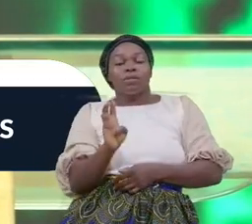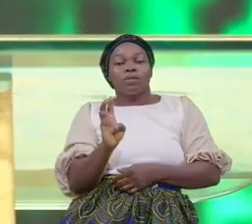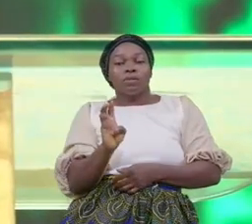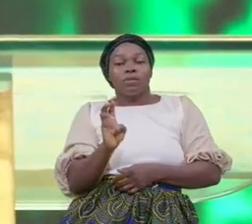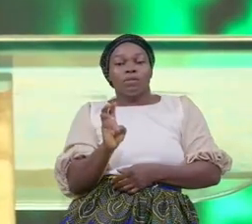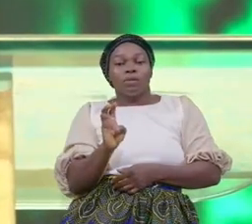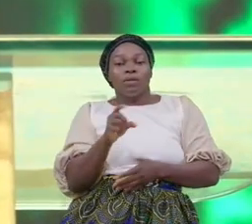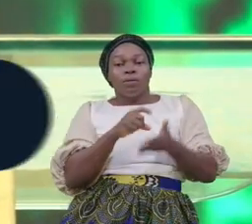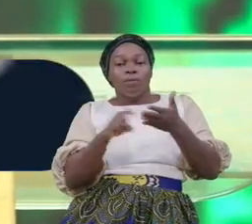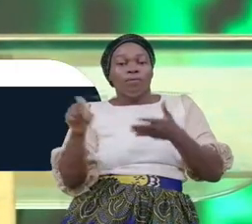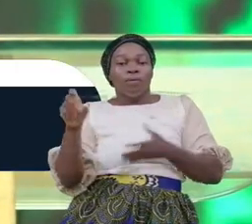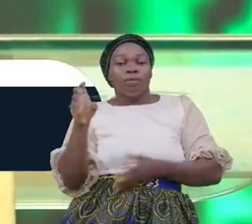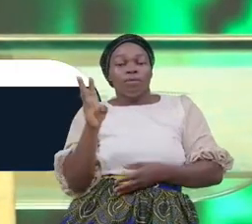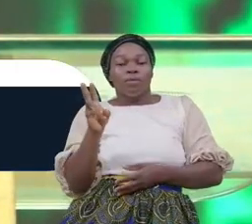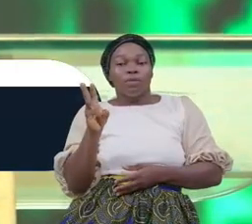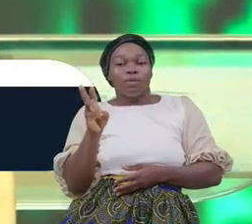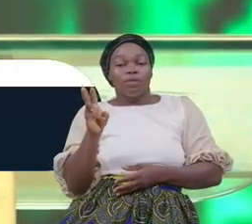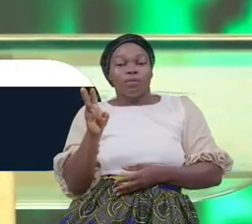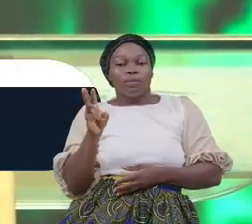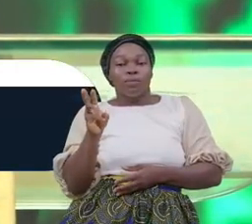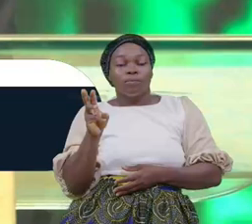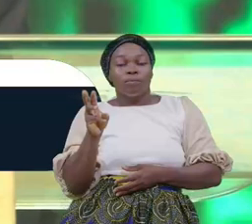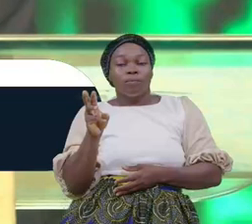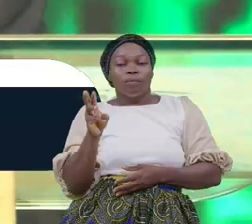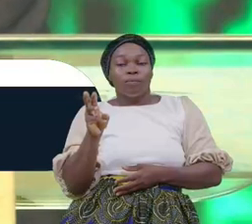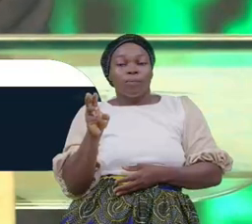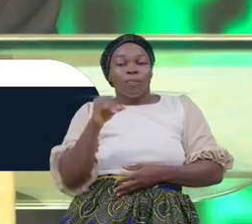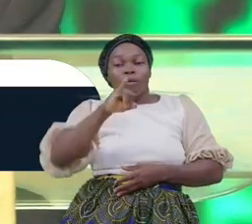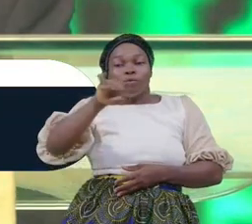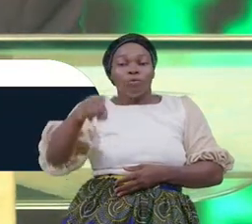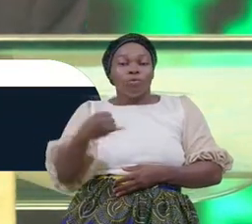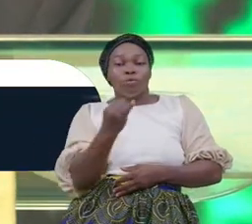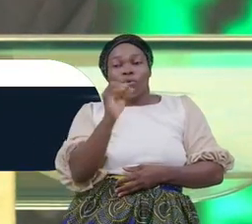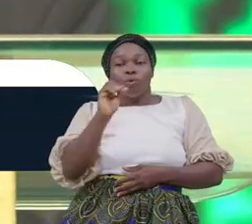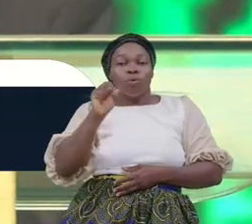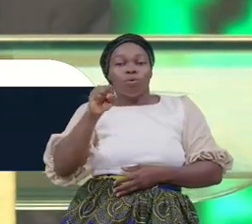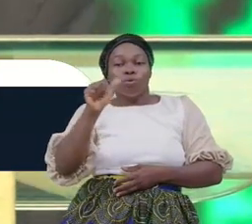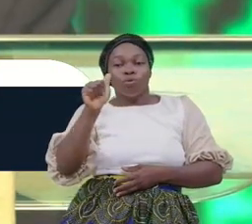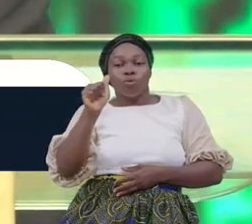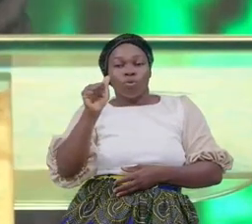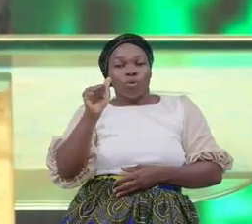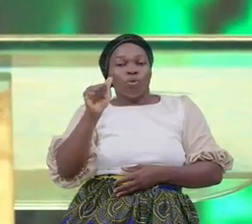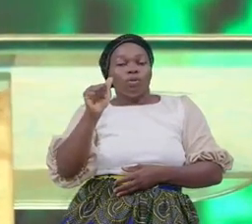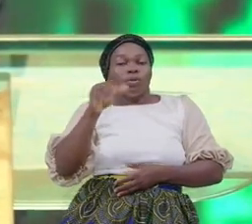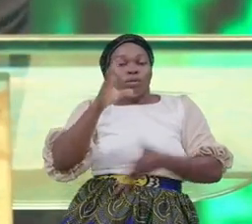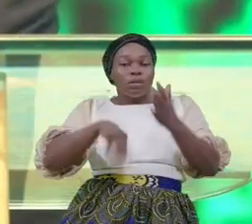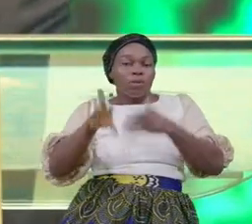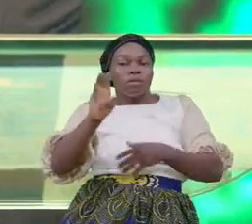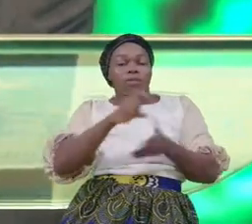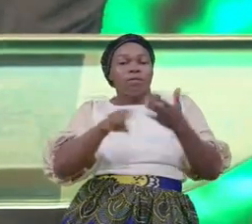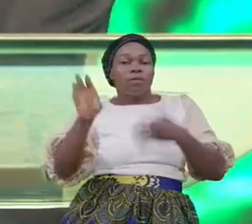6. Voilà verset 16. Josué 6. Nous lisons le verset 16.